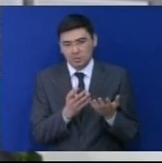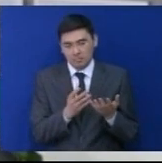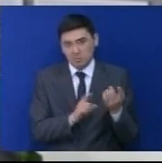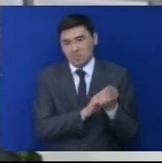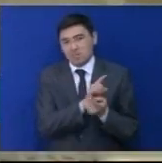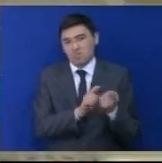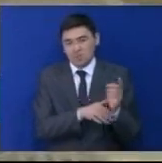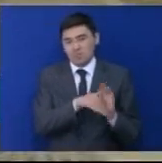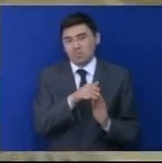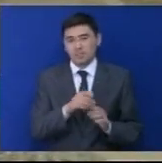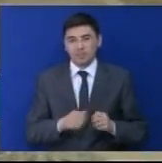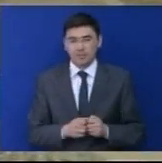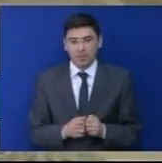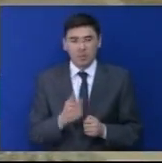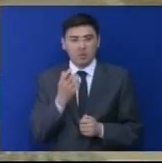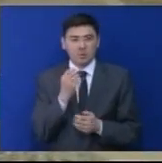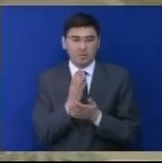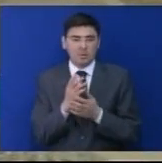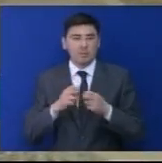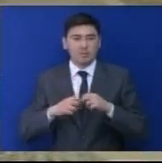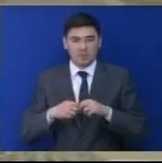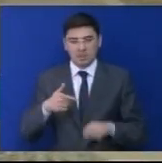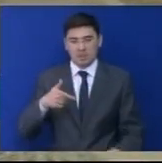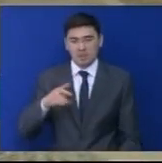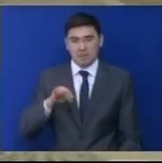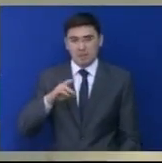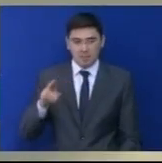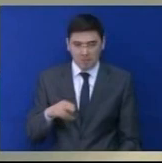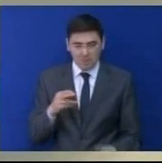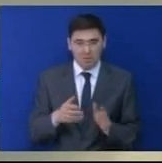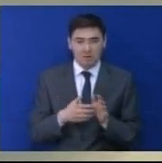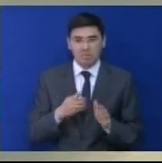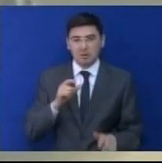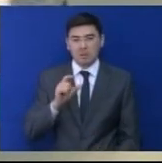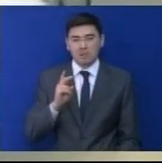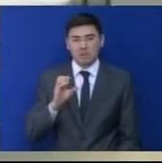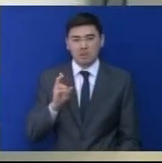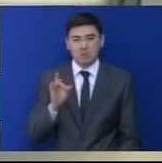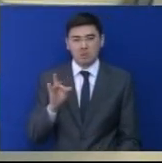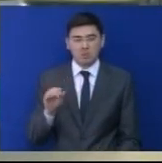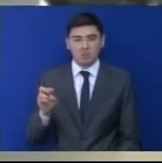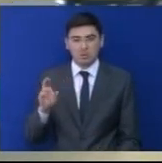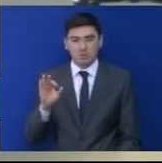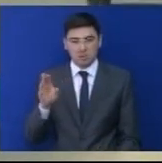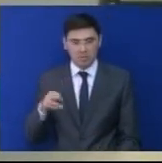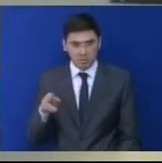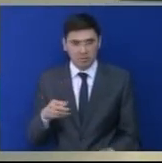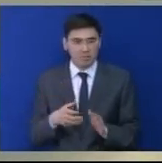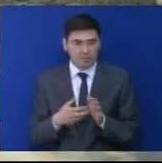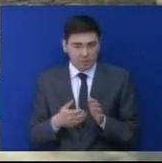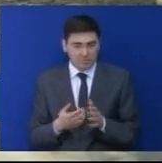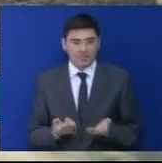сдвиг перспектива. Еще одна проблема – нехватка гидов и экскурсоводов. Причина в маленькой заработной плате. Также остро стоит